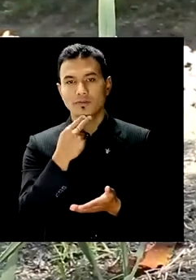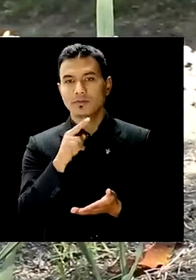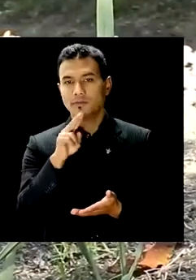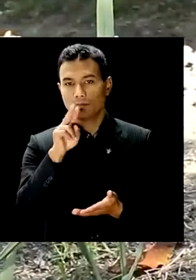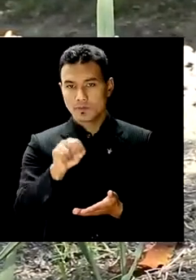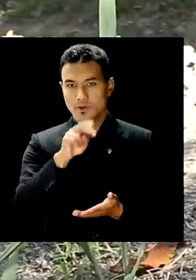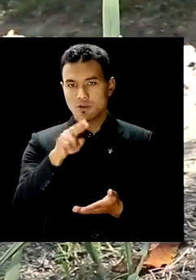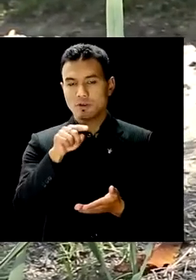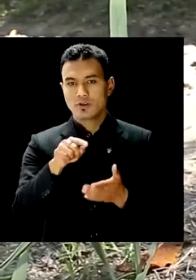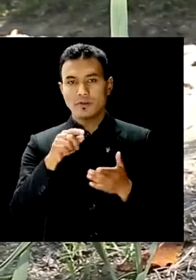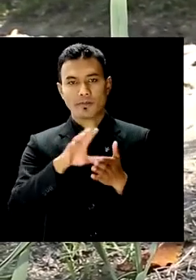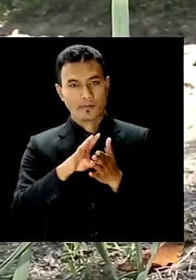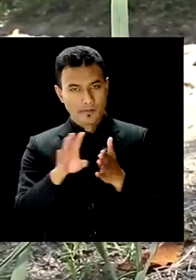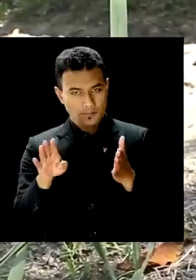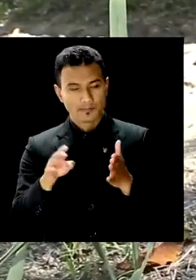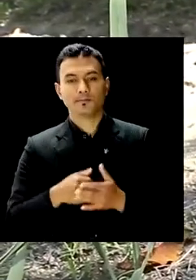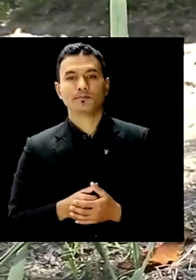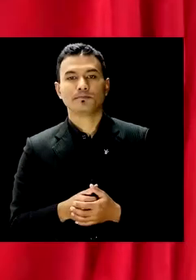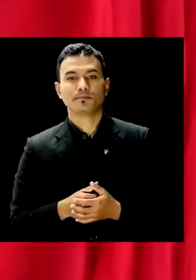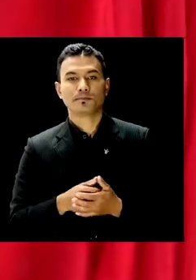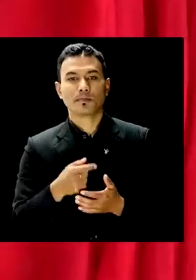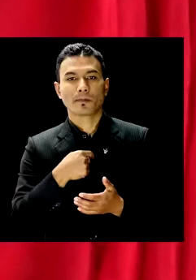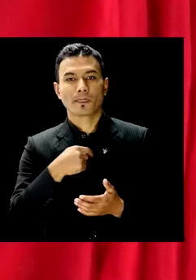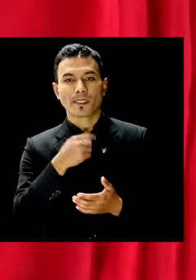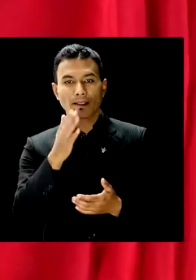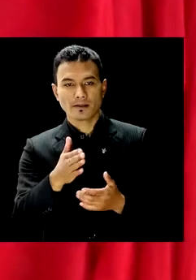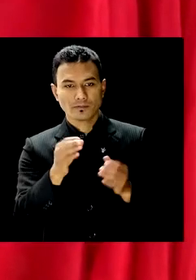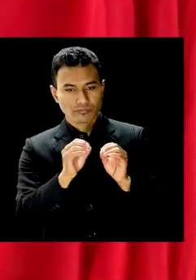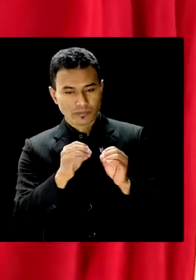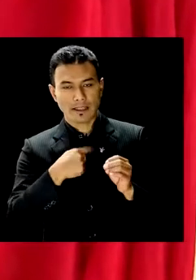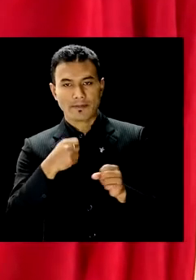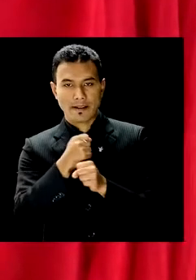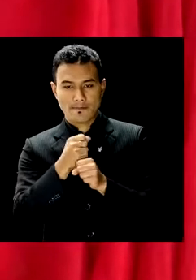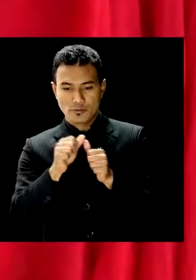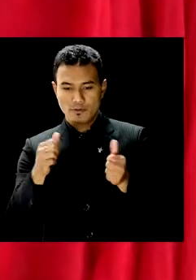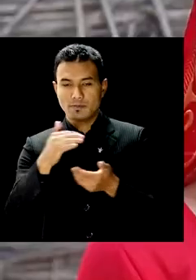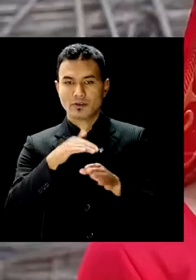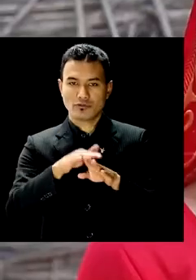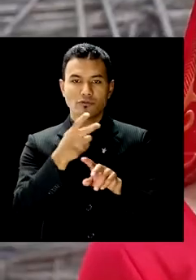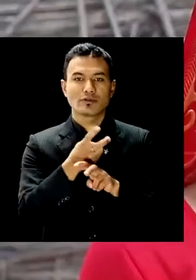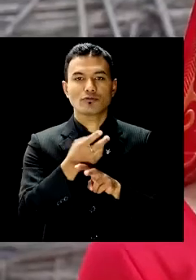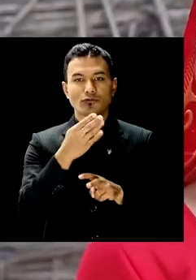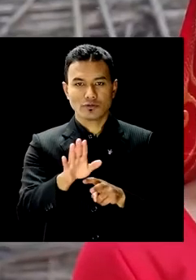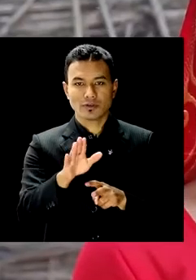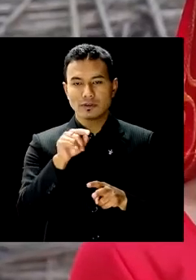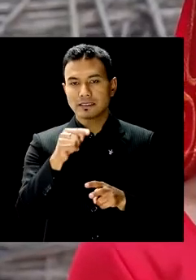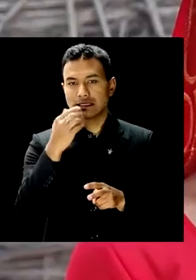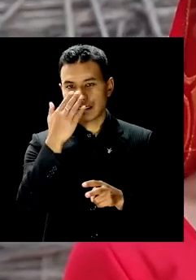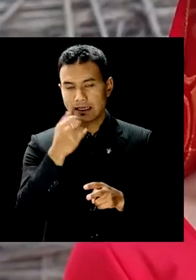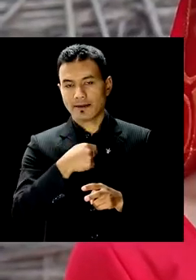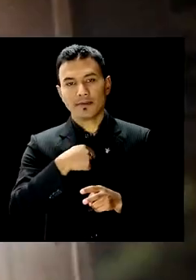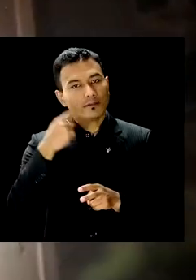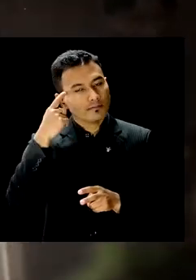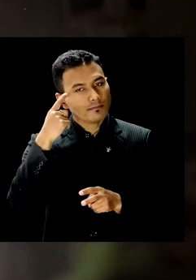तो हे अपन ले लेलिए तो नमहर हेतै अपनो मजबूत हेबै बाल बच्चा मजबूत हेतै तै खातिर साधन यूज कए